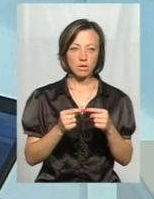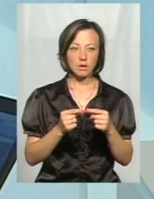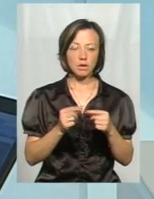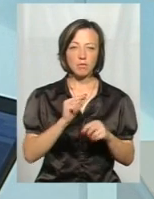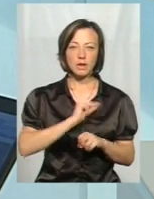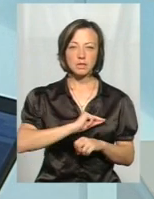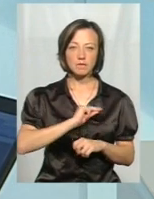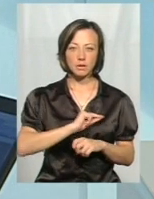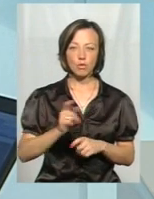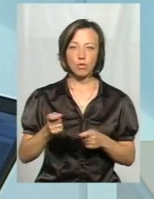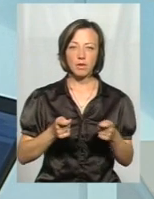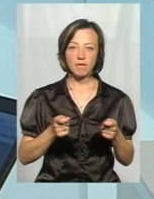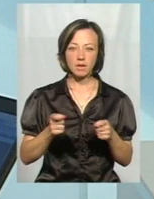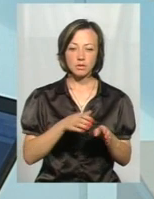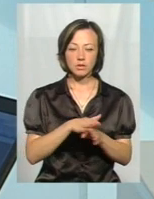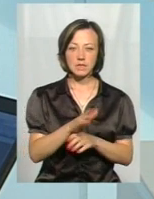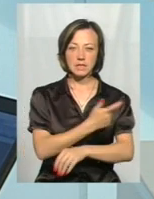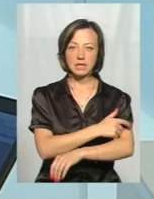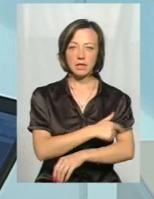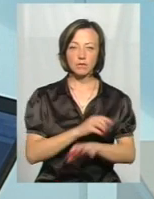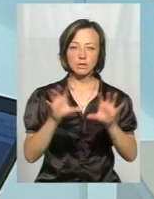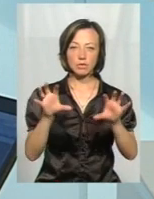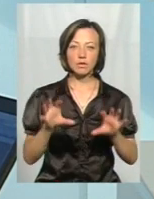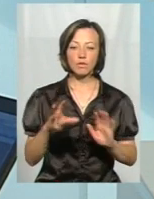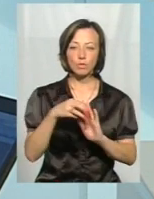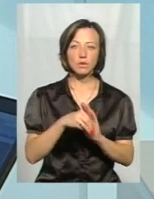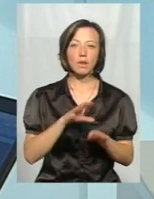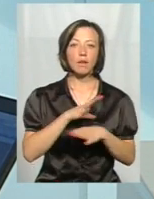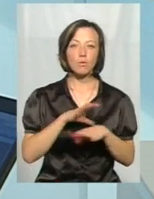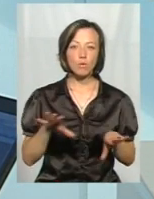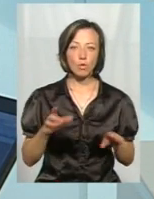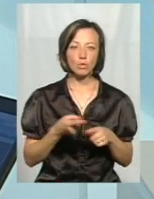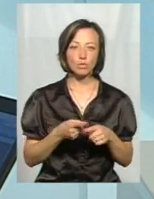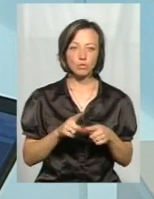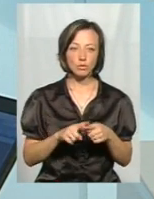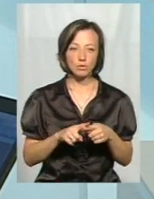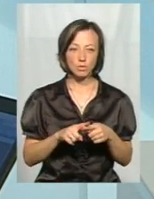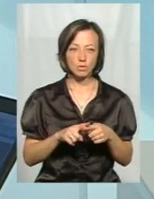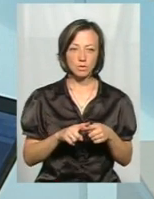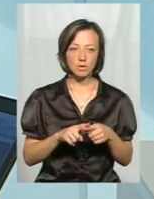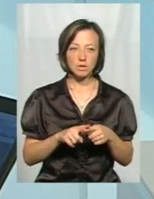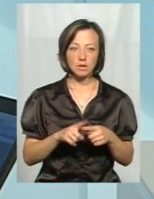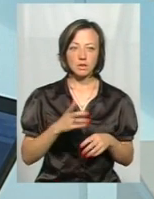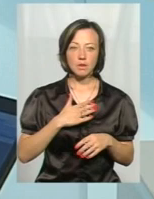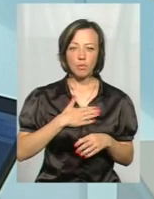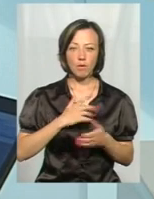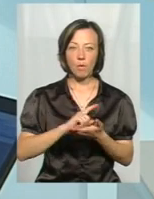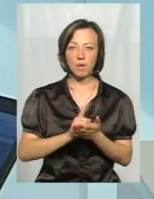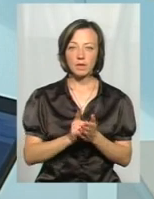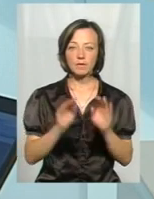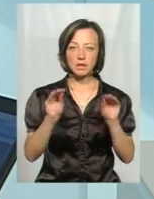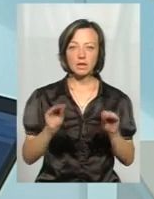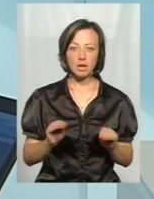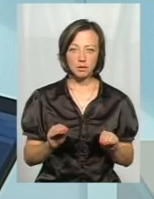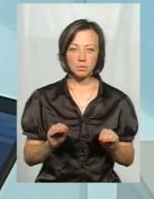працівників управління за дотриманням санітарного законодавства, включено не було. А тому, за моїми оперативними даними,